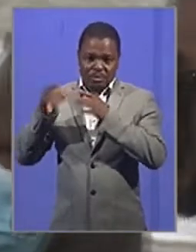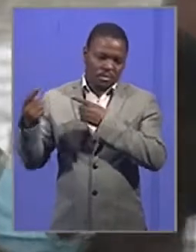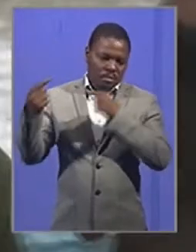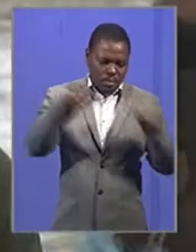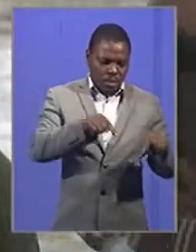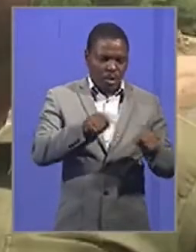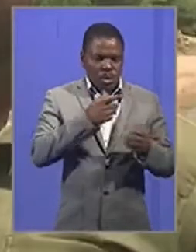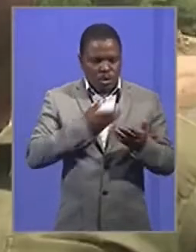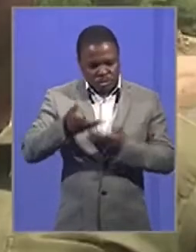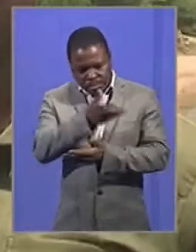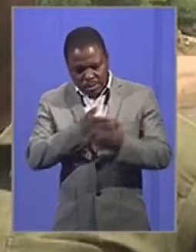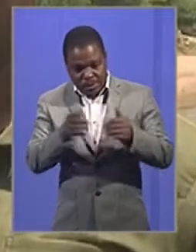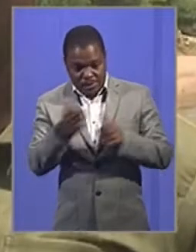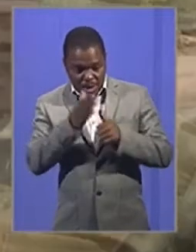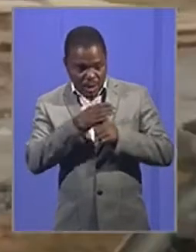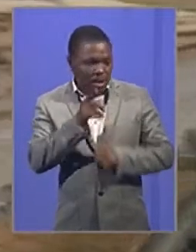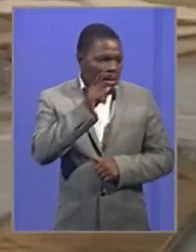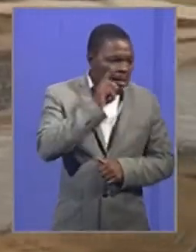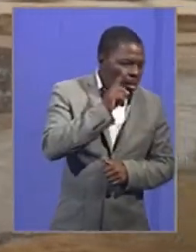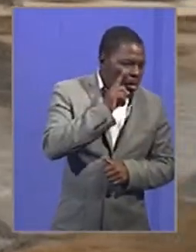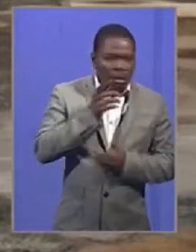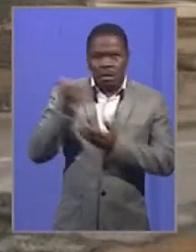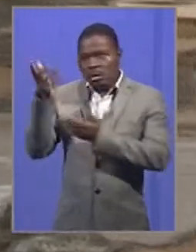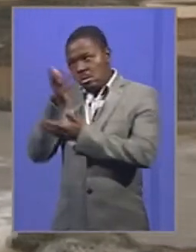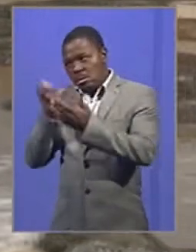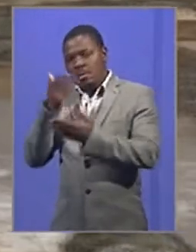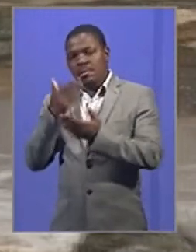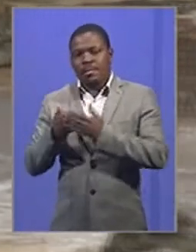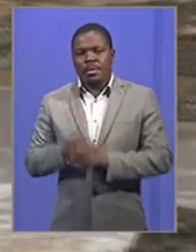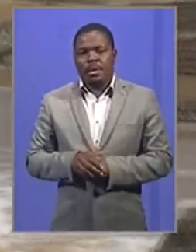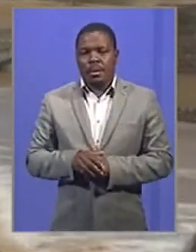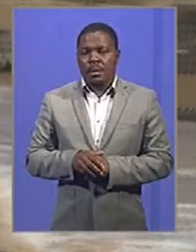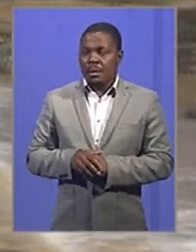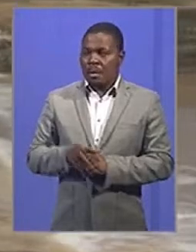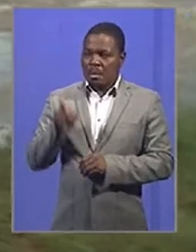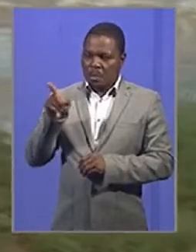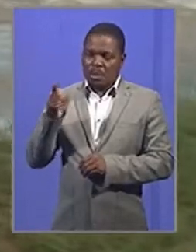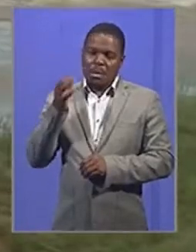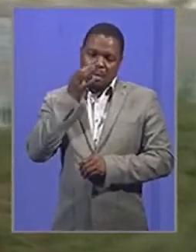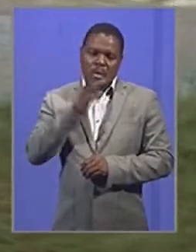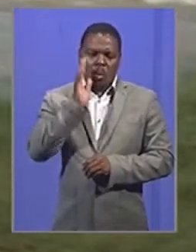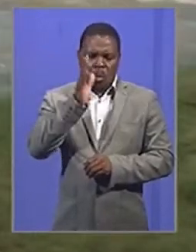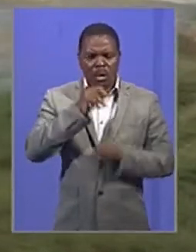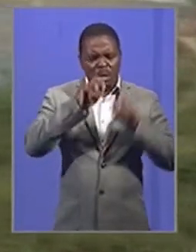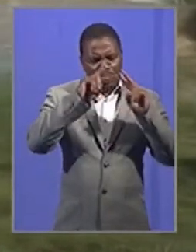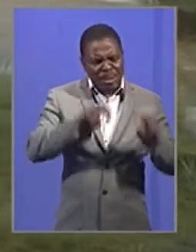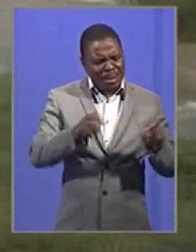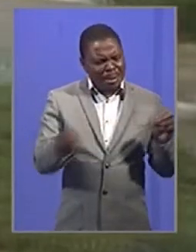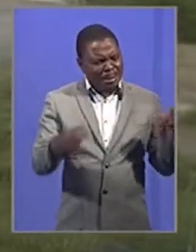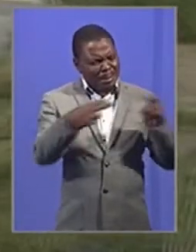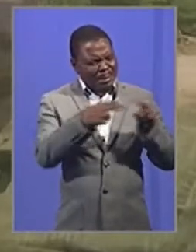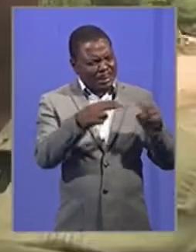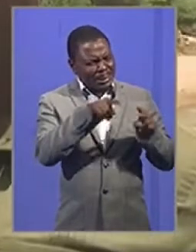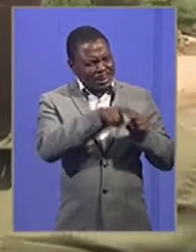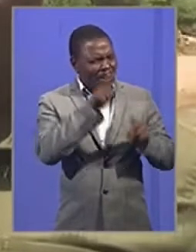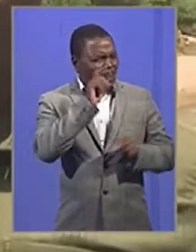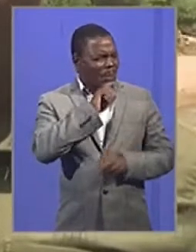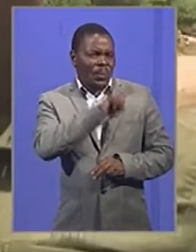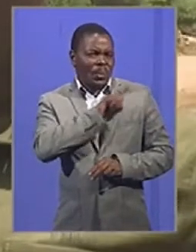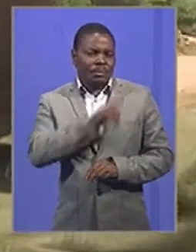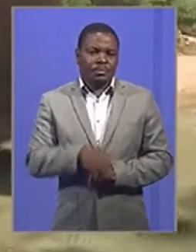ditlhogo re be re se bone ka matlho. Ba re gape ba tla batlisisa gore ke gore marugo mangwe a santse le mo seemong se se sa itumediseng. Tsela